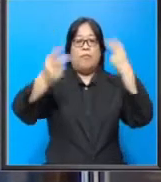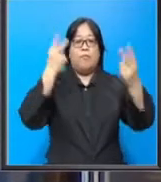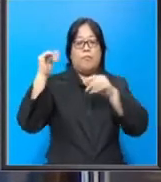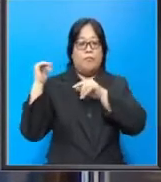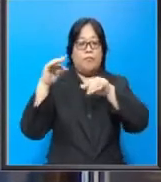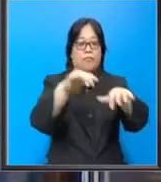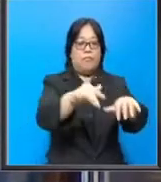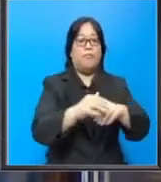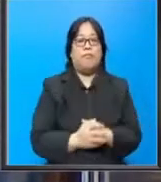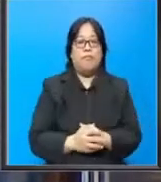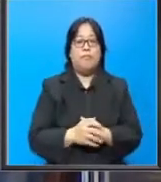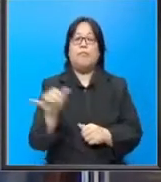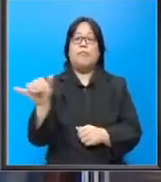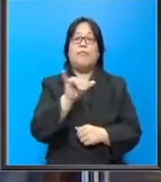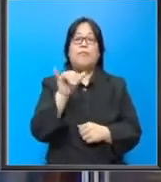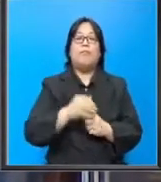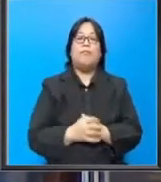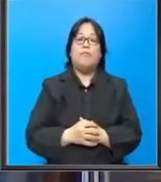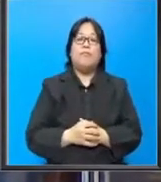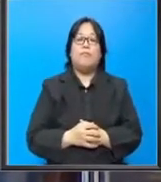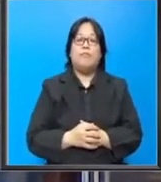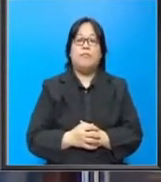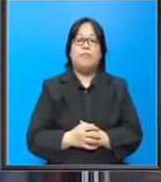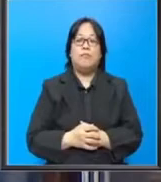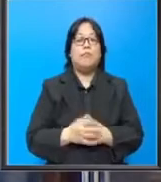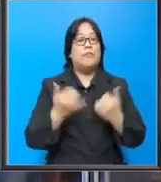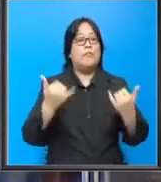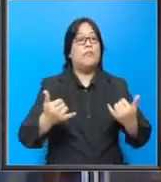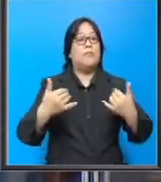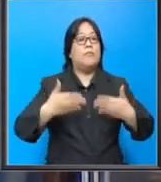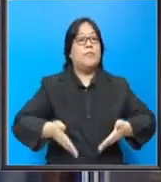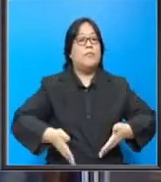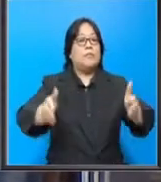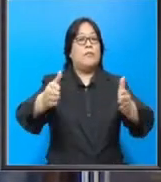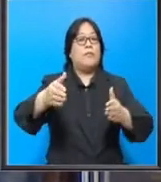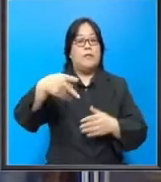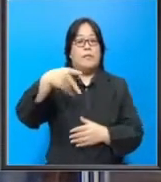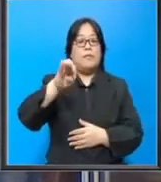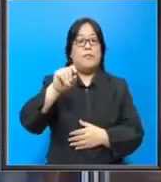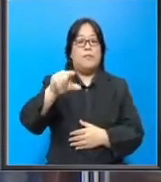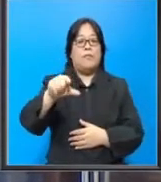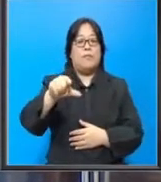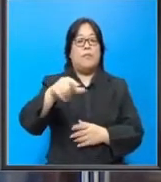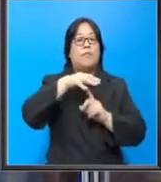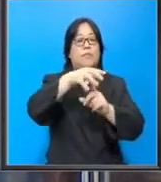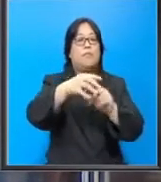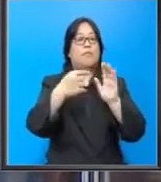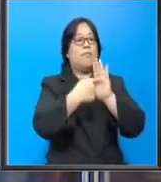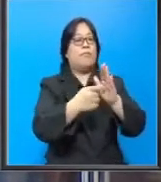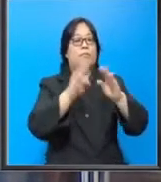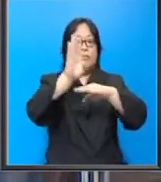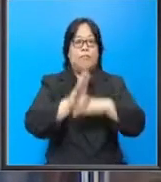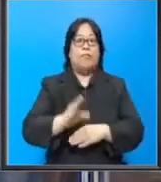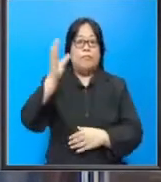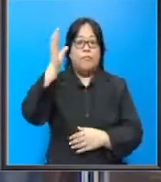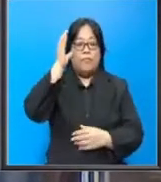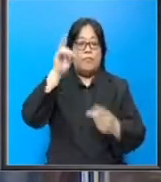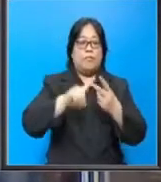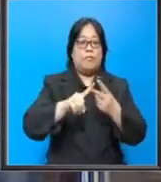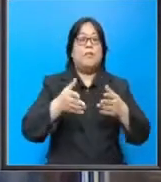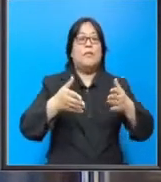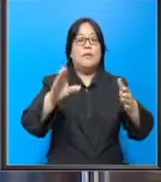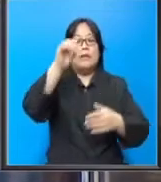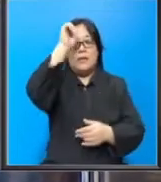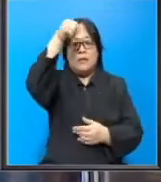asing tepat tersebut seperti mall yang ada di sepertimana Yang ada sekarang di jalan Petaling yang melambangkan budaya Cina dan Little India